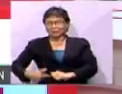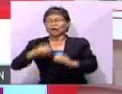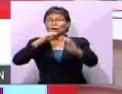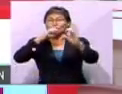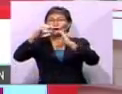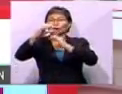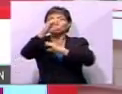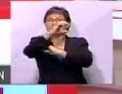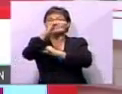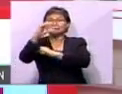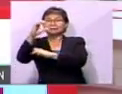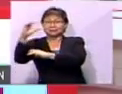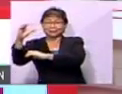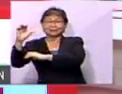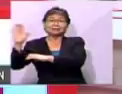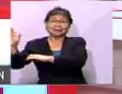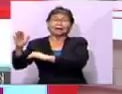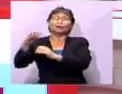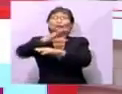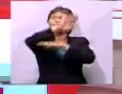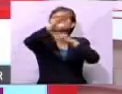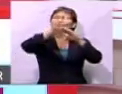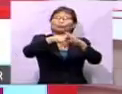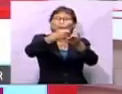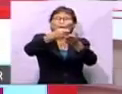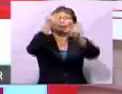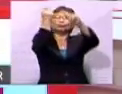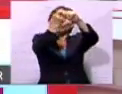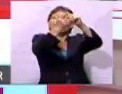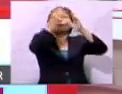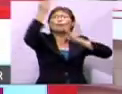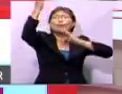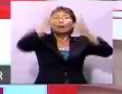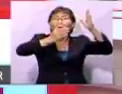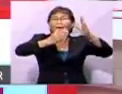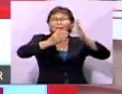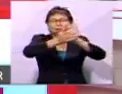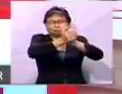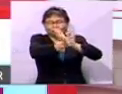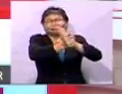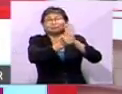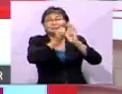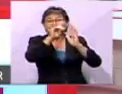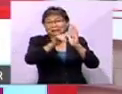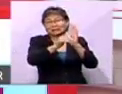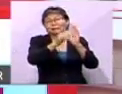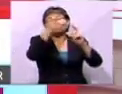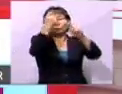Company CCCC kepada semua kontraktor tempatan yang berkelayakan.